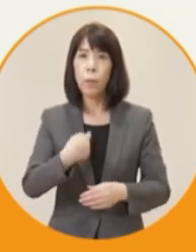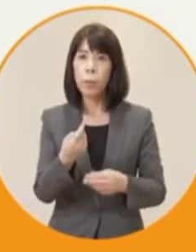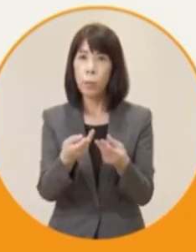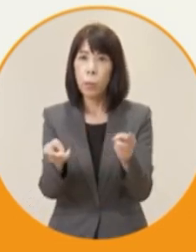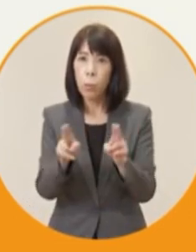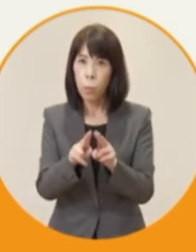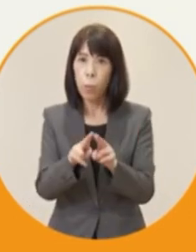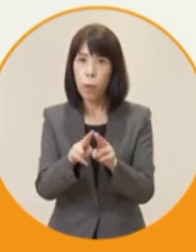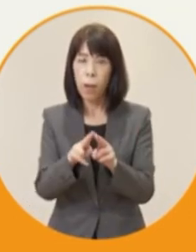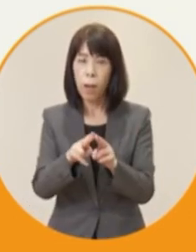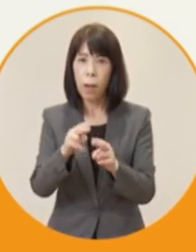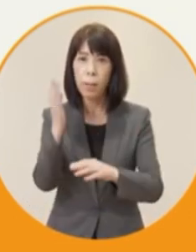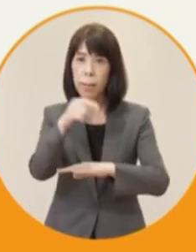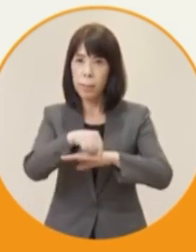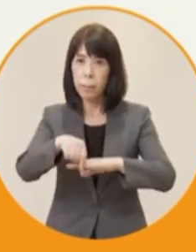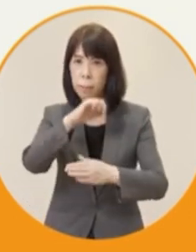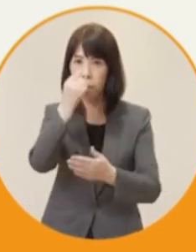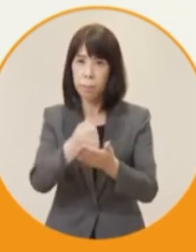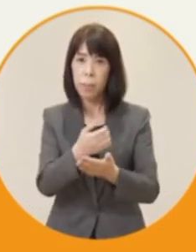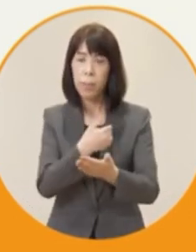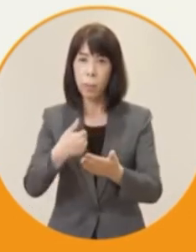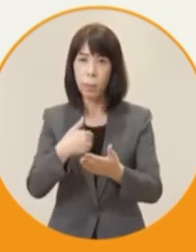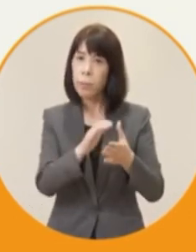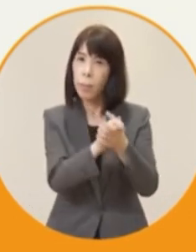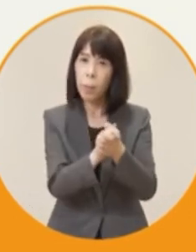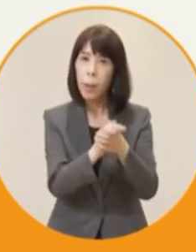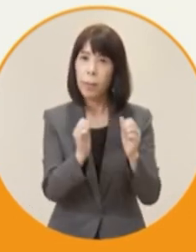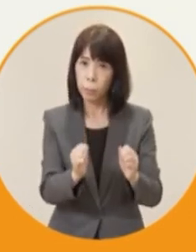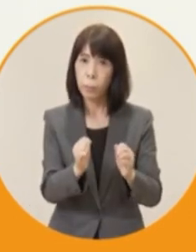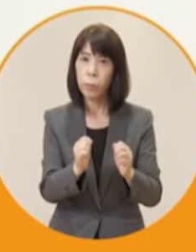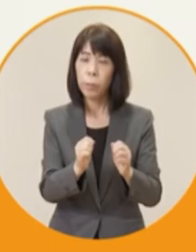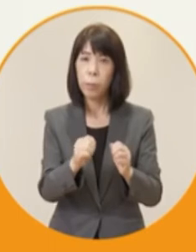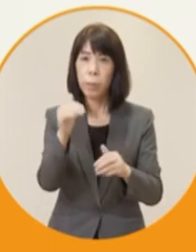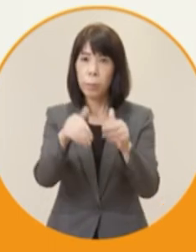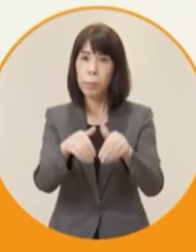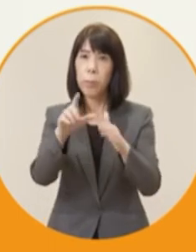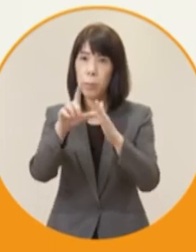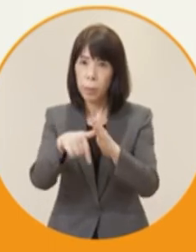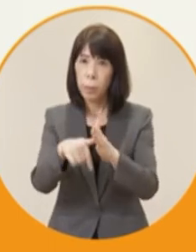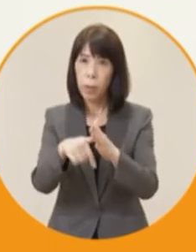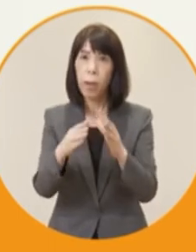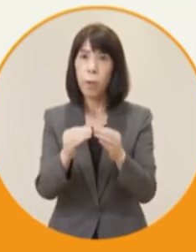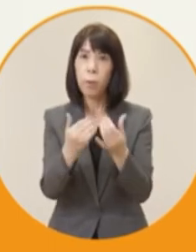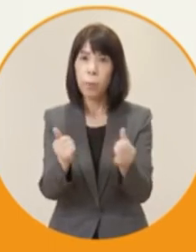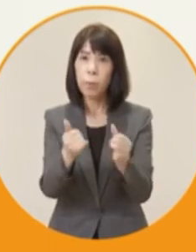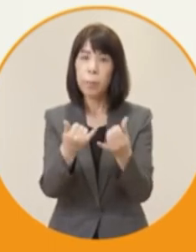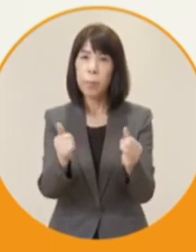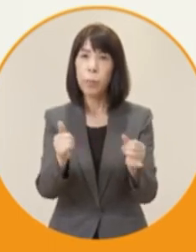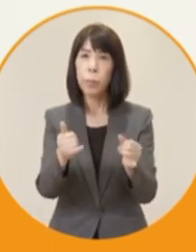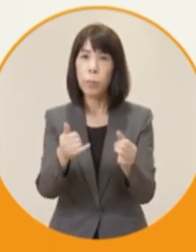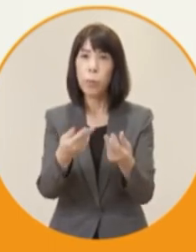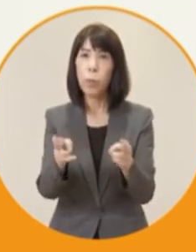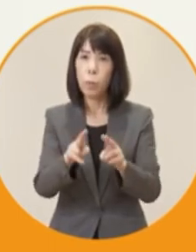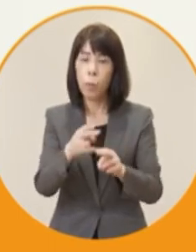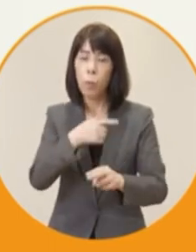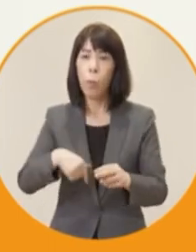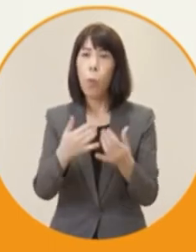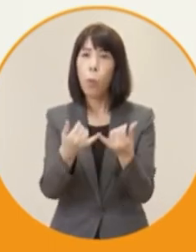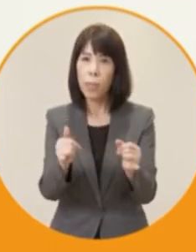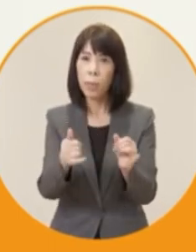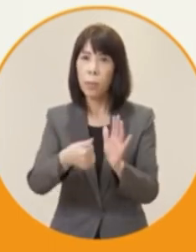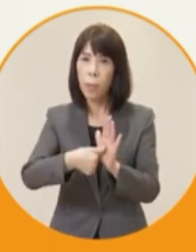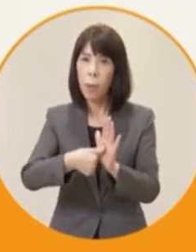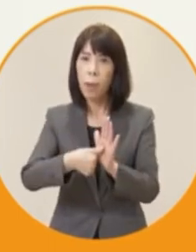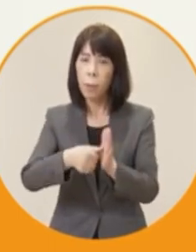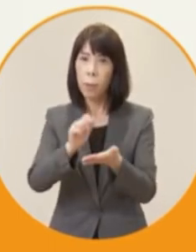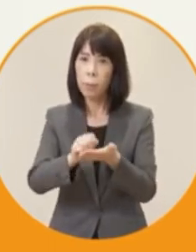には政策実現力のある仲間が揃っています。投票日には国民民主党の候補者にあなたの